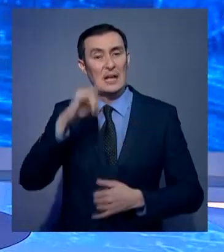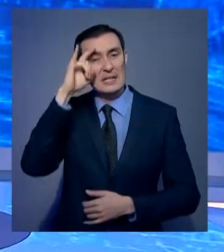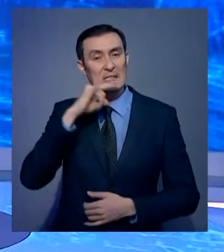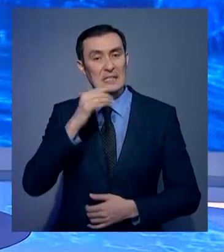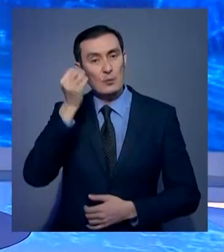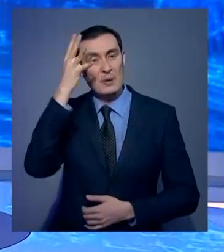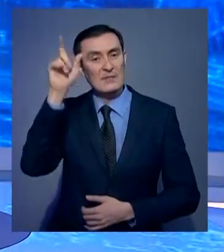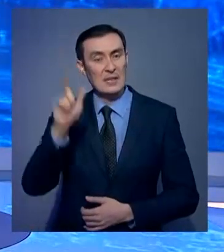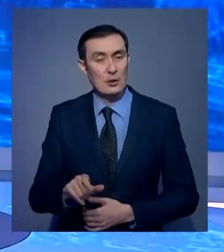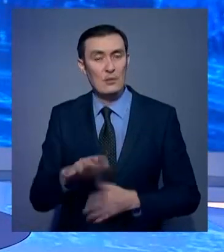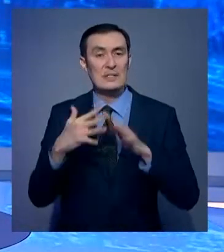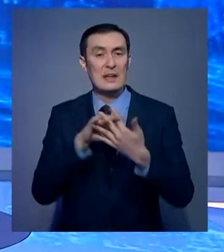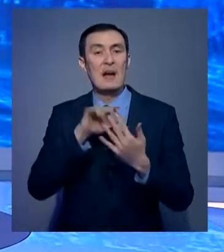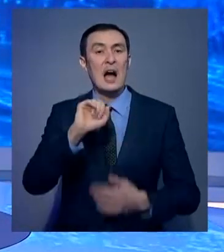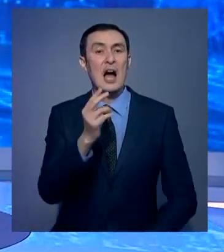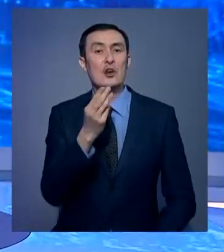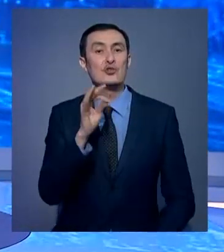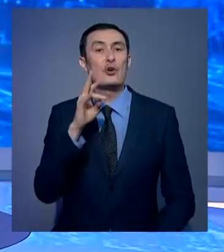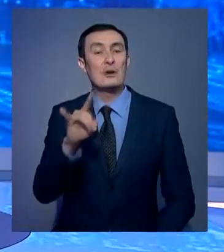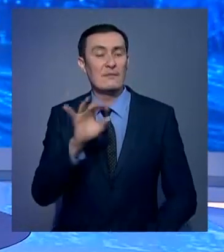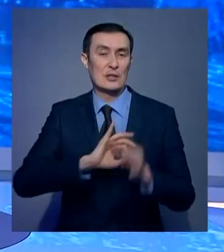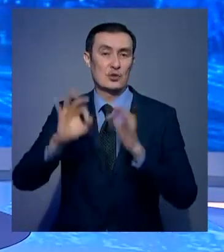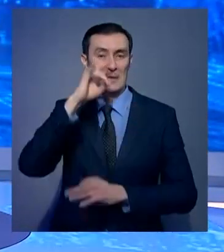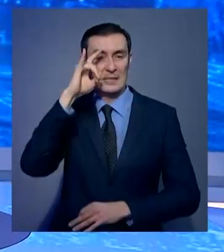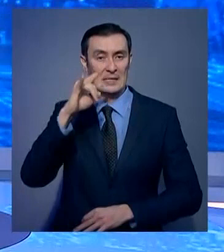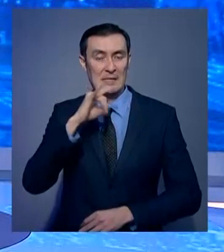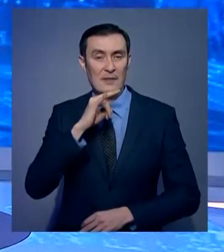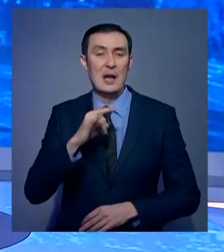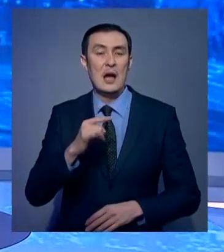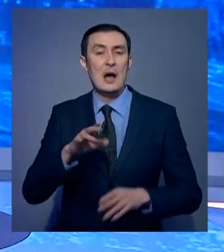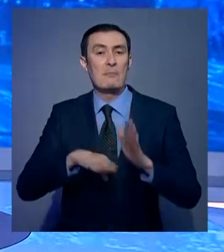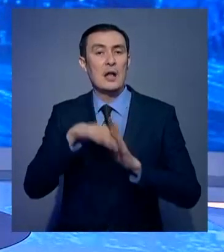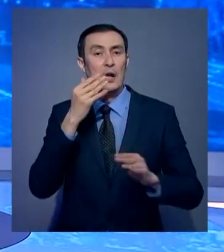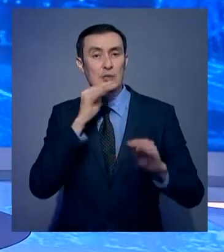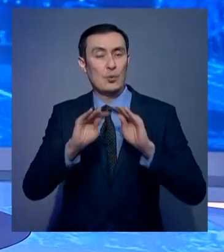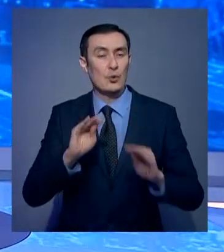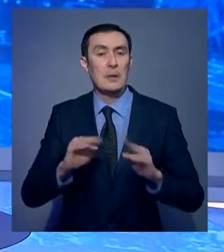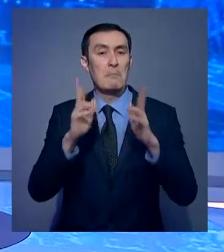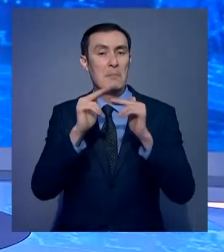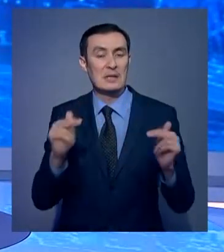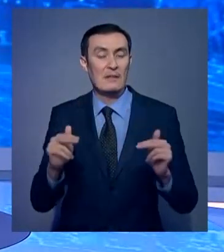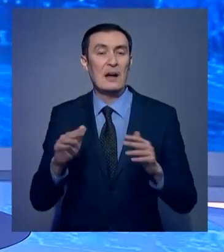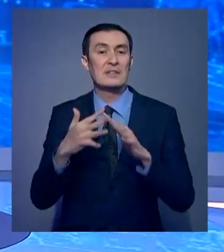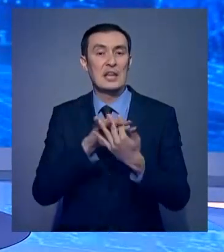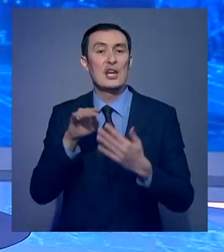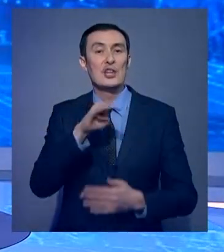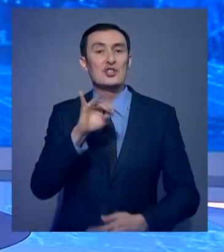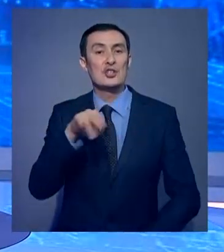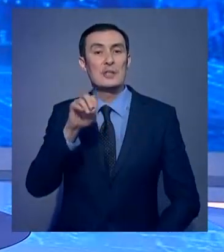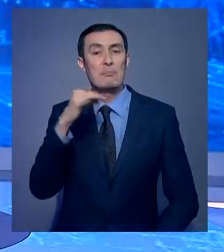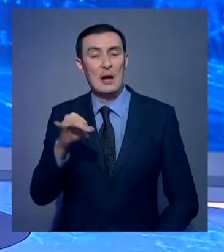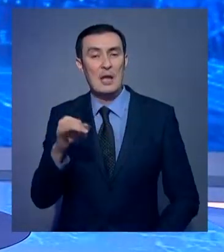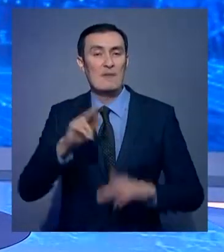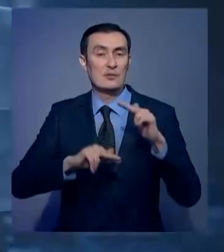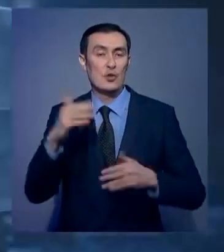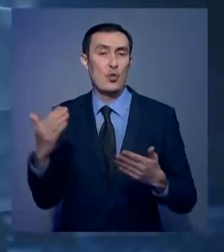казахстанскому просветителю. В селе Акшуке в Восточном Казахстане благоустроят мазар Кунанбаева Ускенбайулы, а в Жетибае возведут новое здание музея.